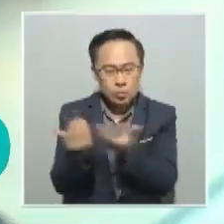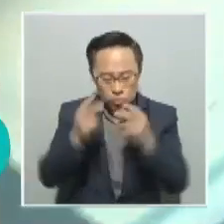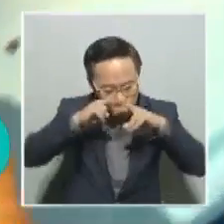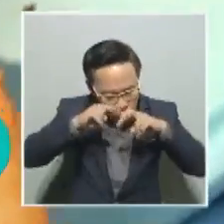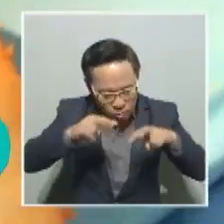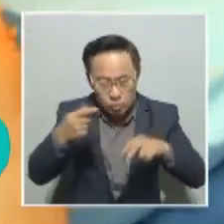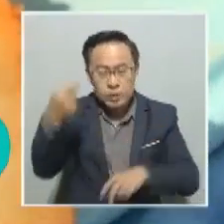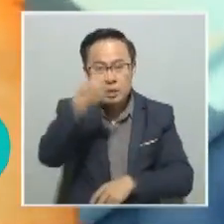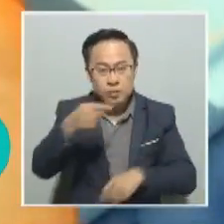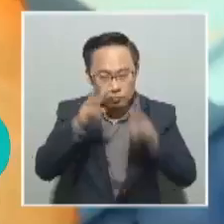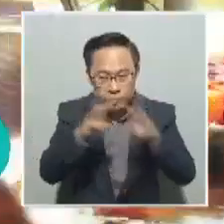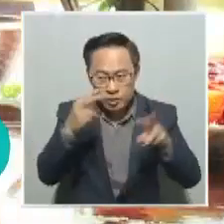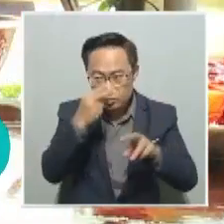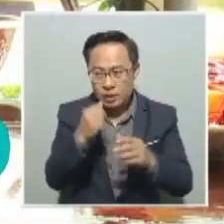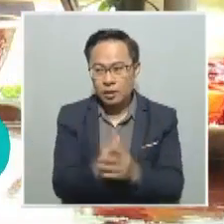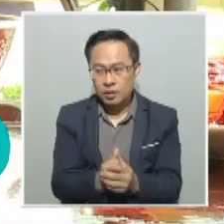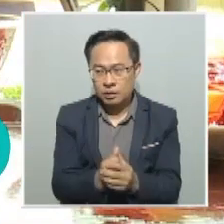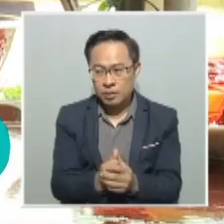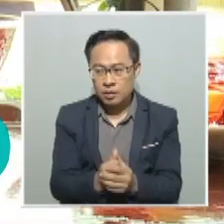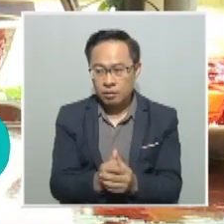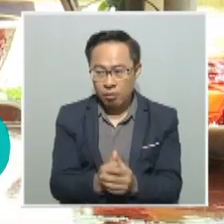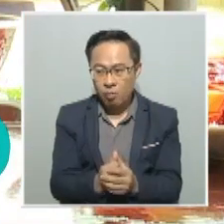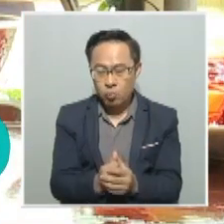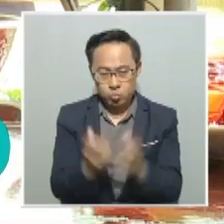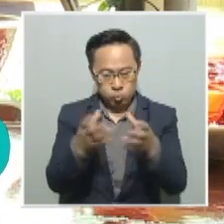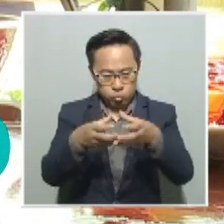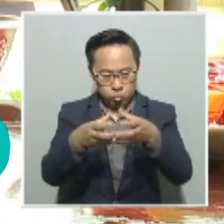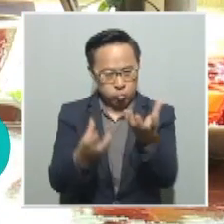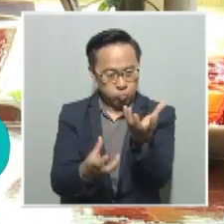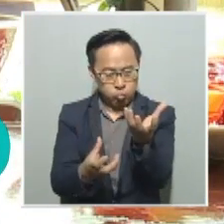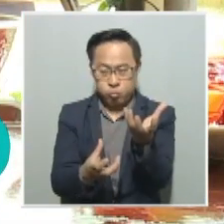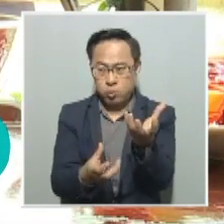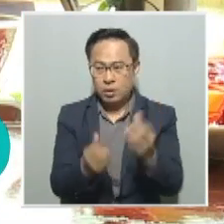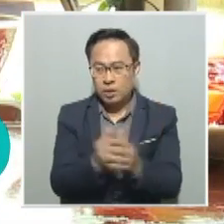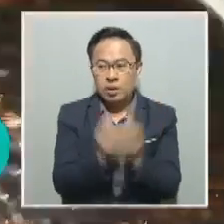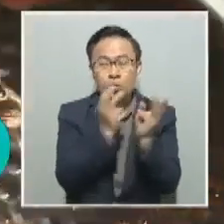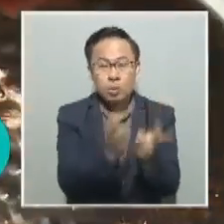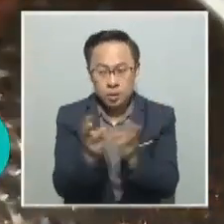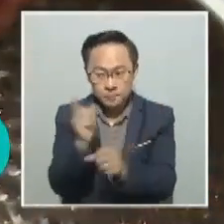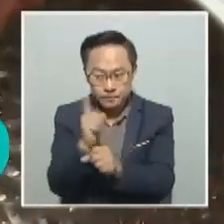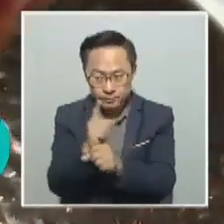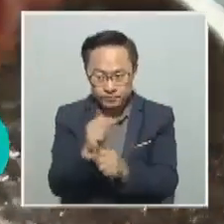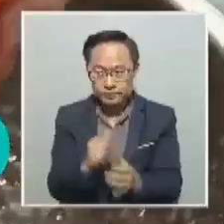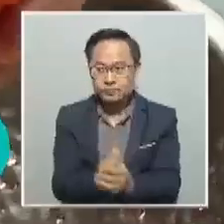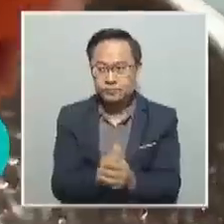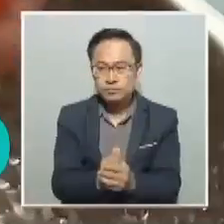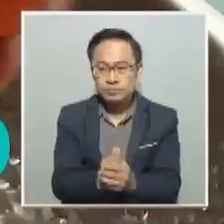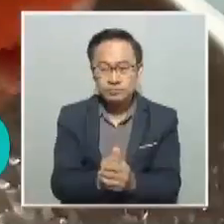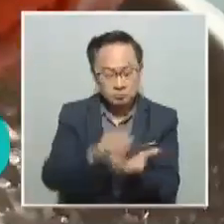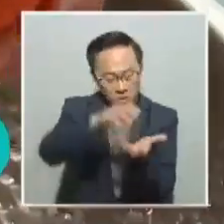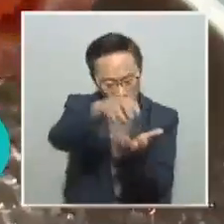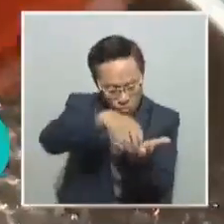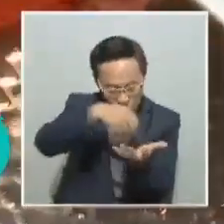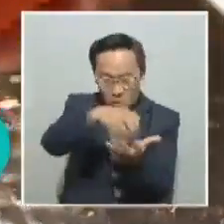หาข้อมูลในอินเทอร์เน็ตเนี่ยผลฟักข้าวรูปร่างหน้าตาจะเป็นอย่างนี้เลยแล้ววิธีของเขาเนี่ยนะคะเขาจะการทำการแปร